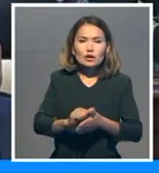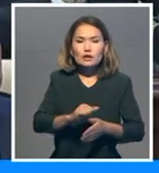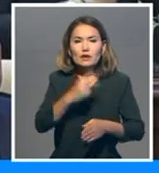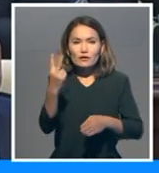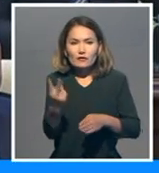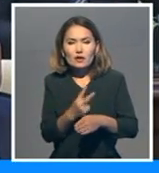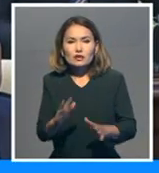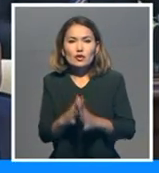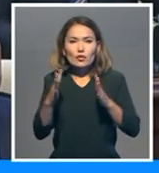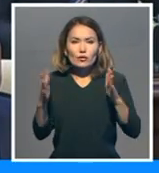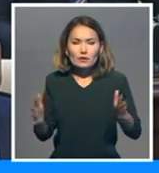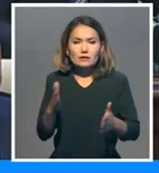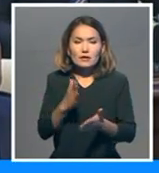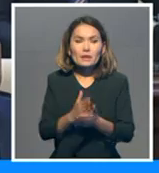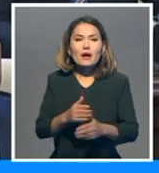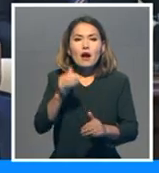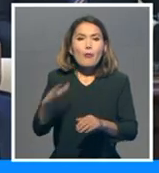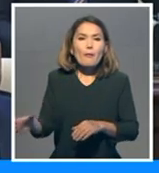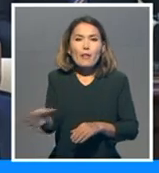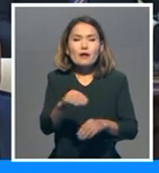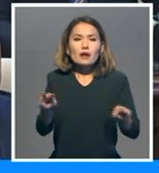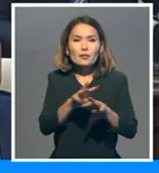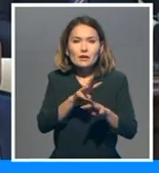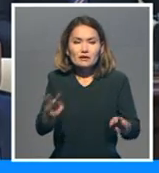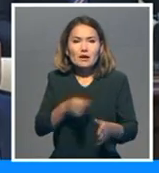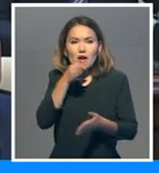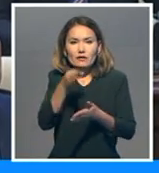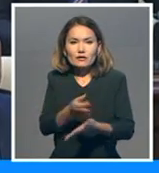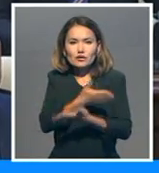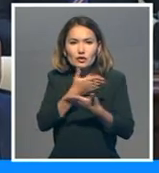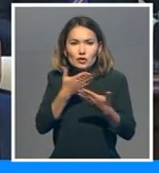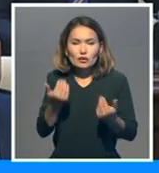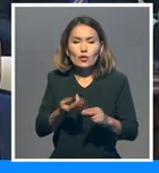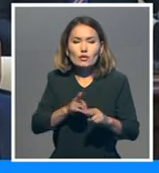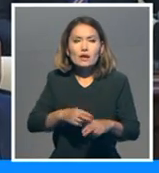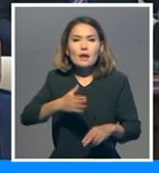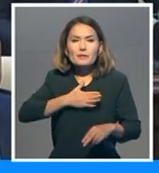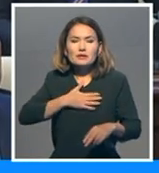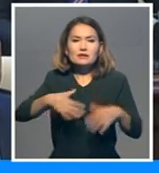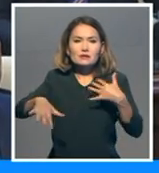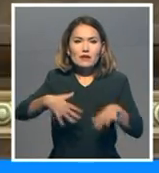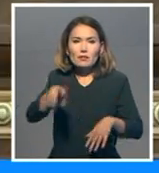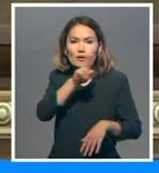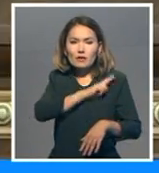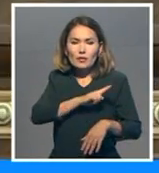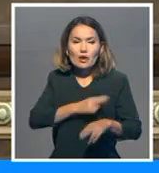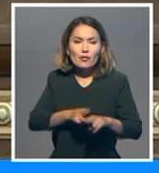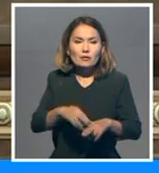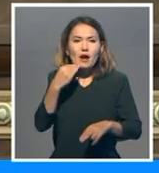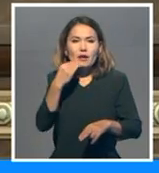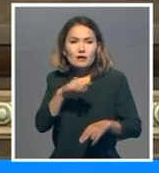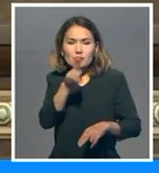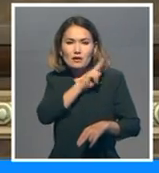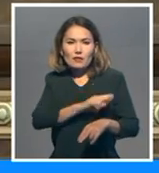көбейген. Барлық министрліктер өздеріне жауапкершілікті алмайды. Жоғарыға жөнелтеді. Оңтайландыру нәтижесінде министрліктерде барлық